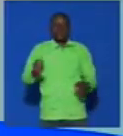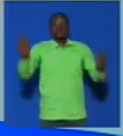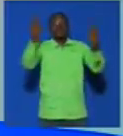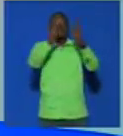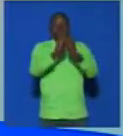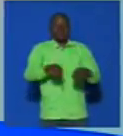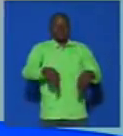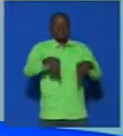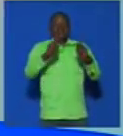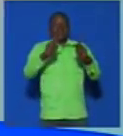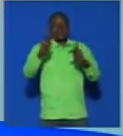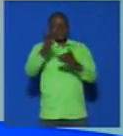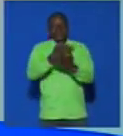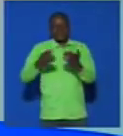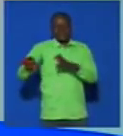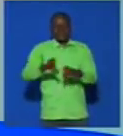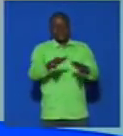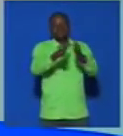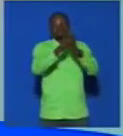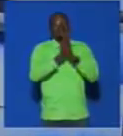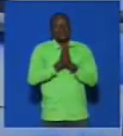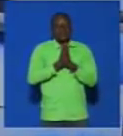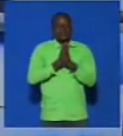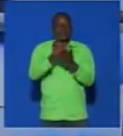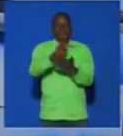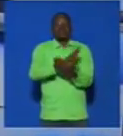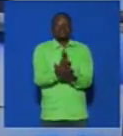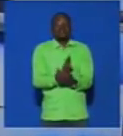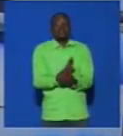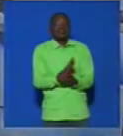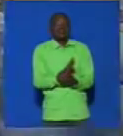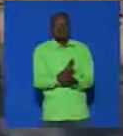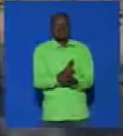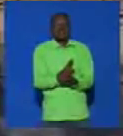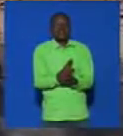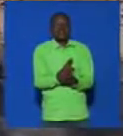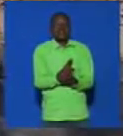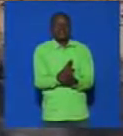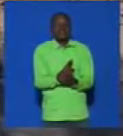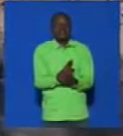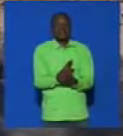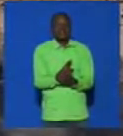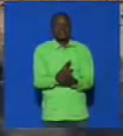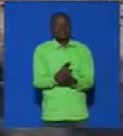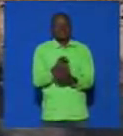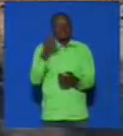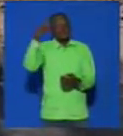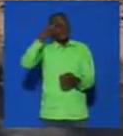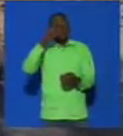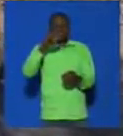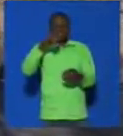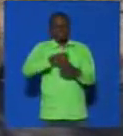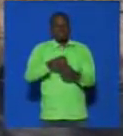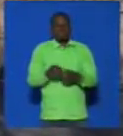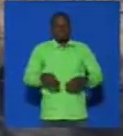de faire certaines recommandations j'ai eu du baiiala adama coulibaly l'inventaire 2017 sur les sources